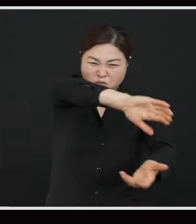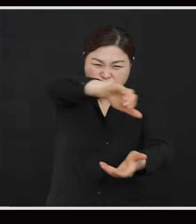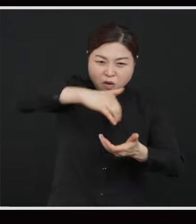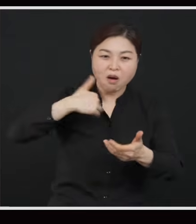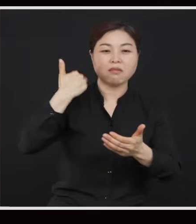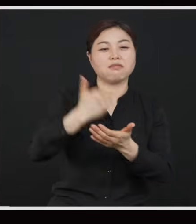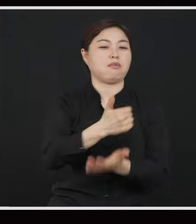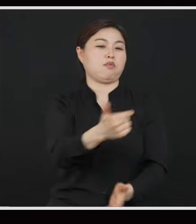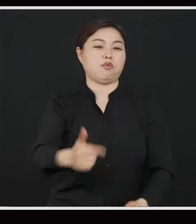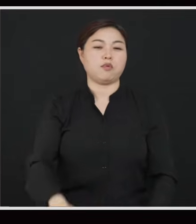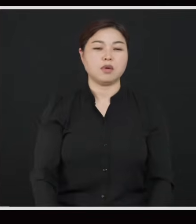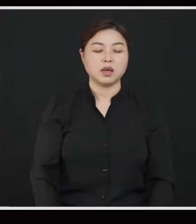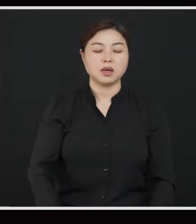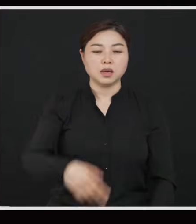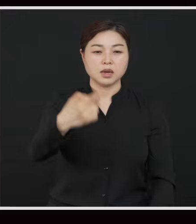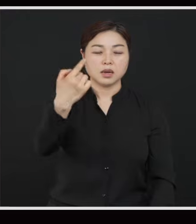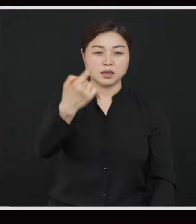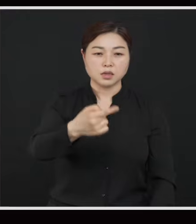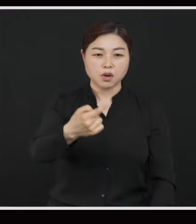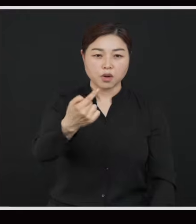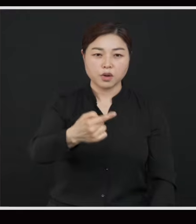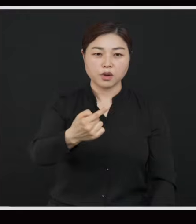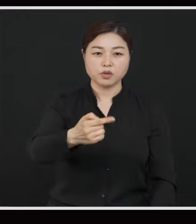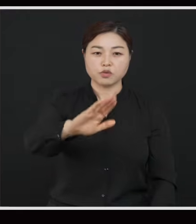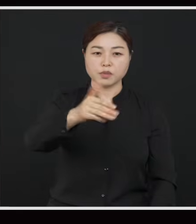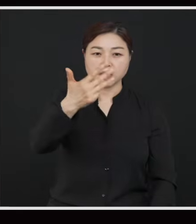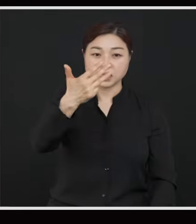증가를 하게 됩니다. 그래서